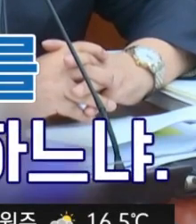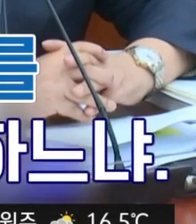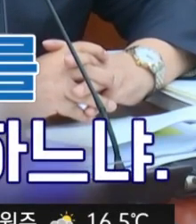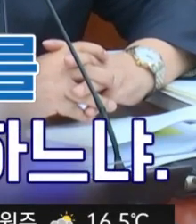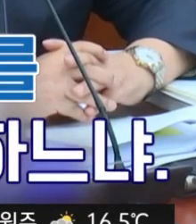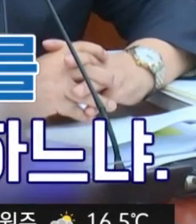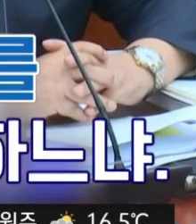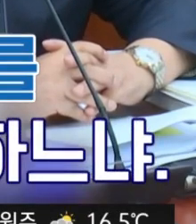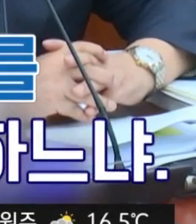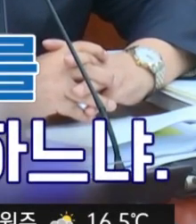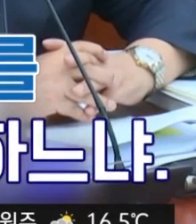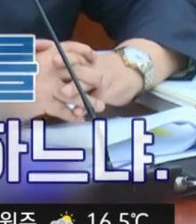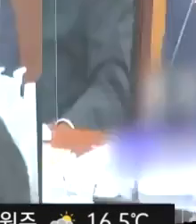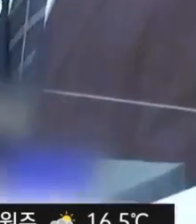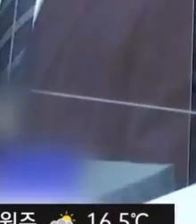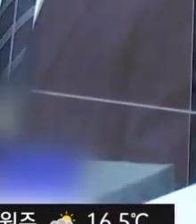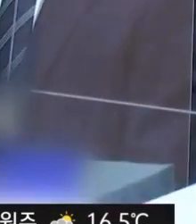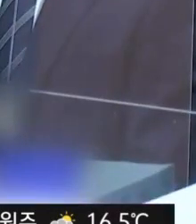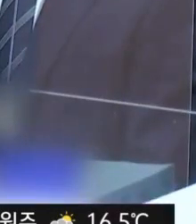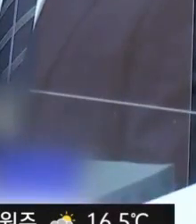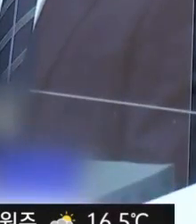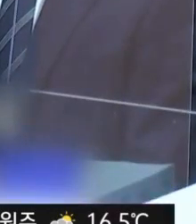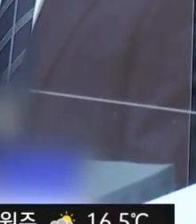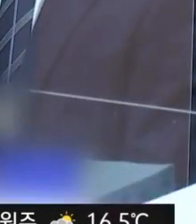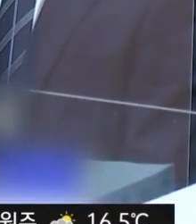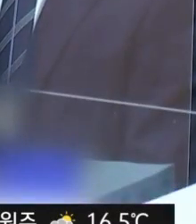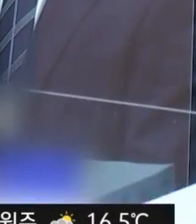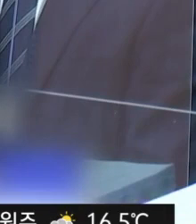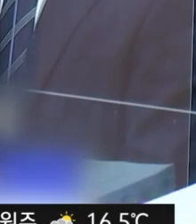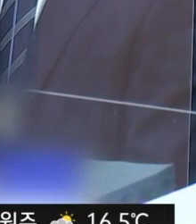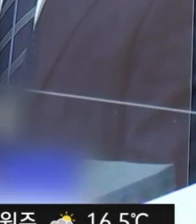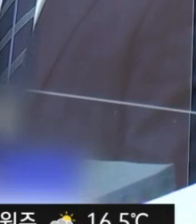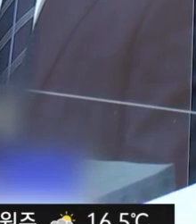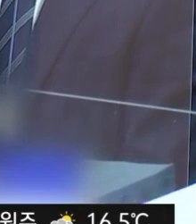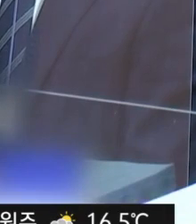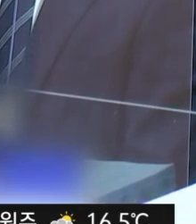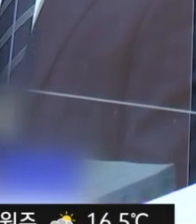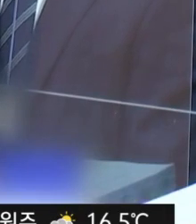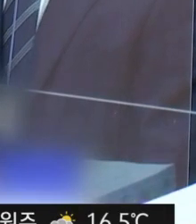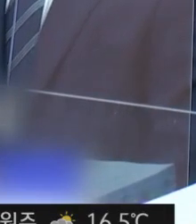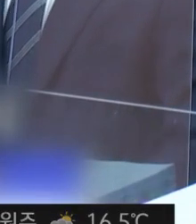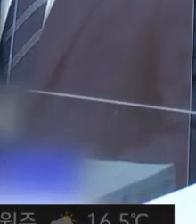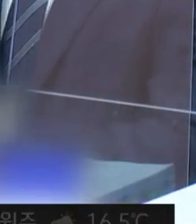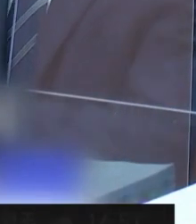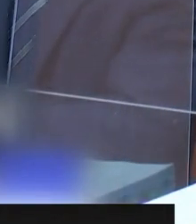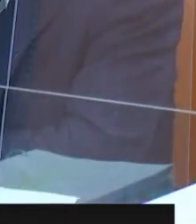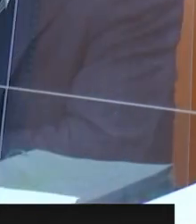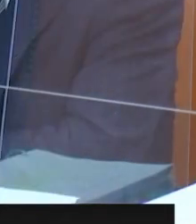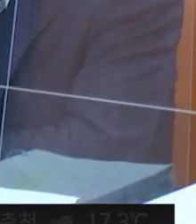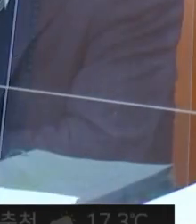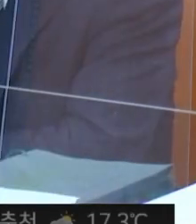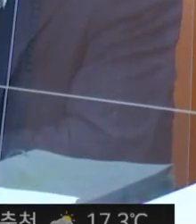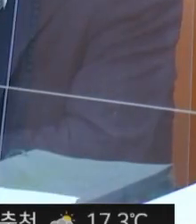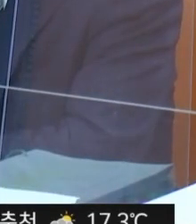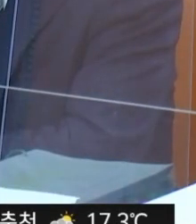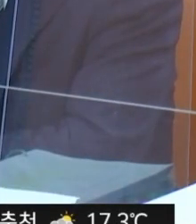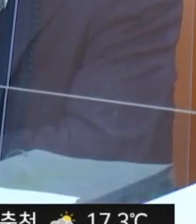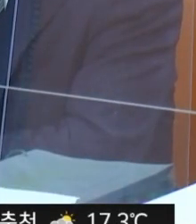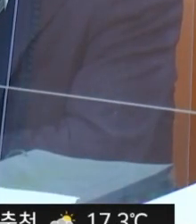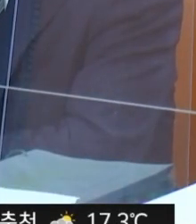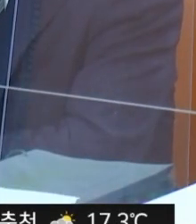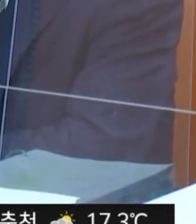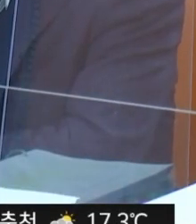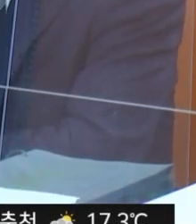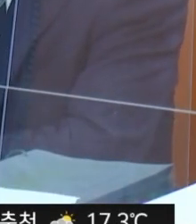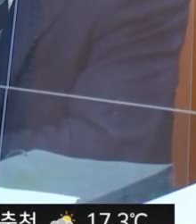이런 BTS를 해산시키려고 하느냐. 근데 왜 지금 이걸 가지고 얘기를 많이 하죠? 본인들이 군대 가겠다는데. 우리 사회를